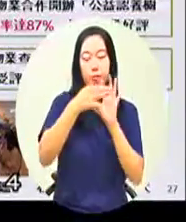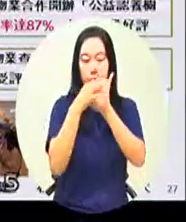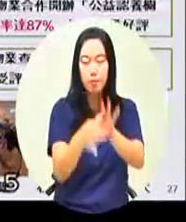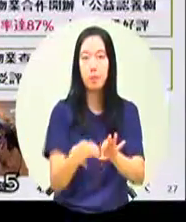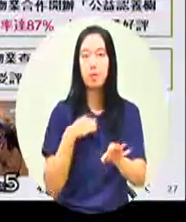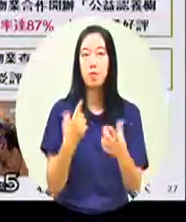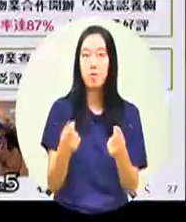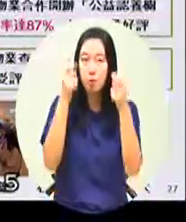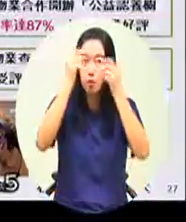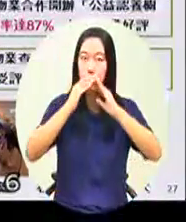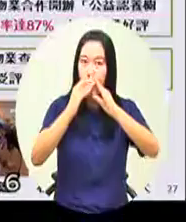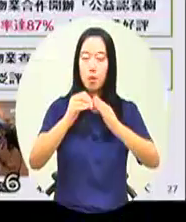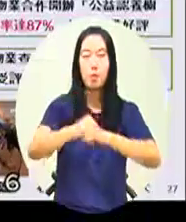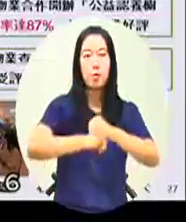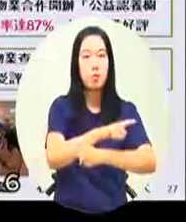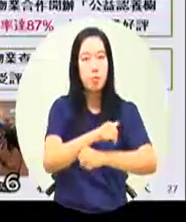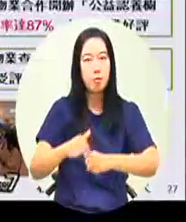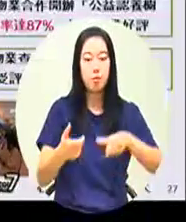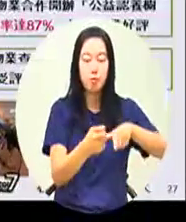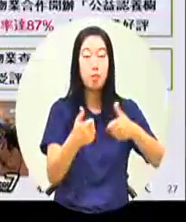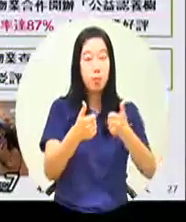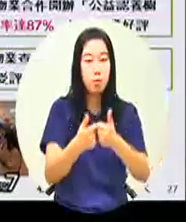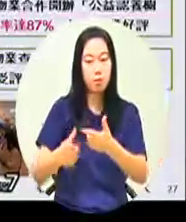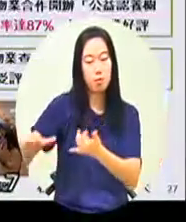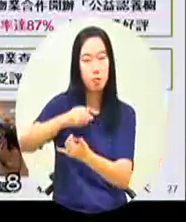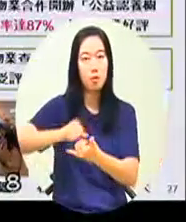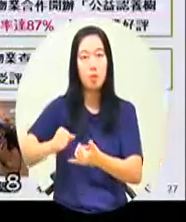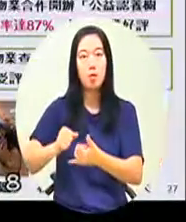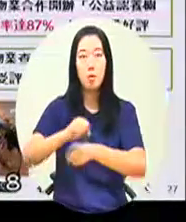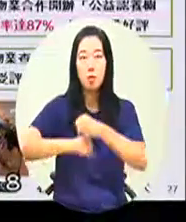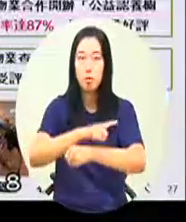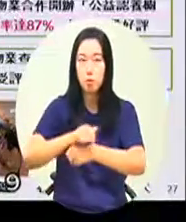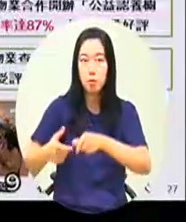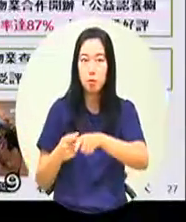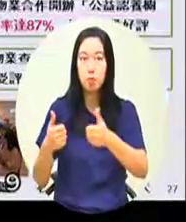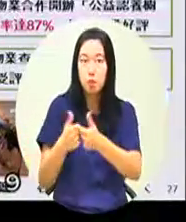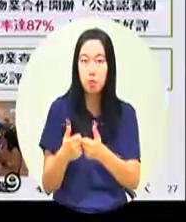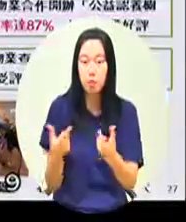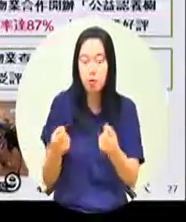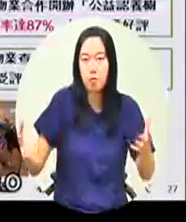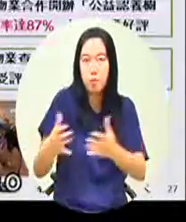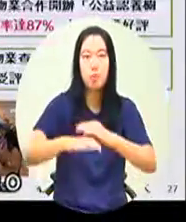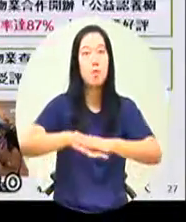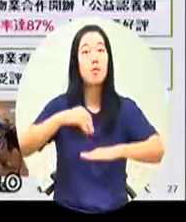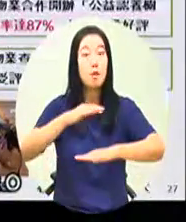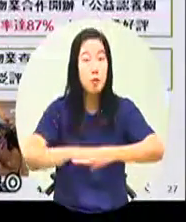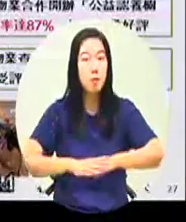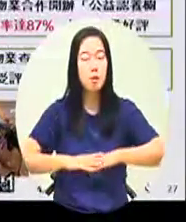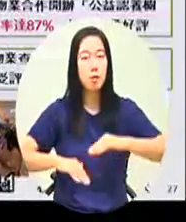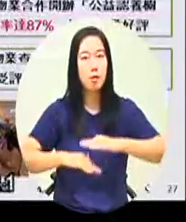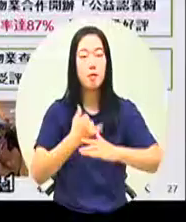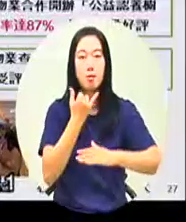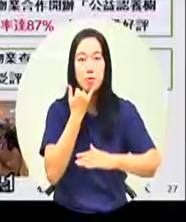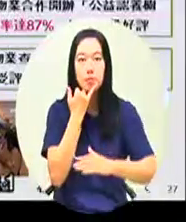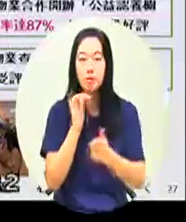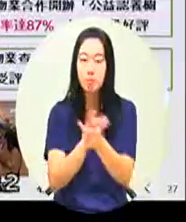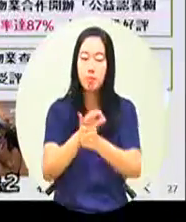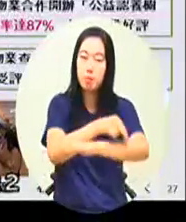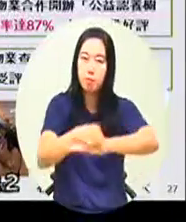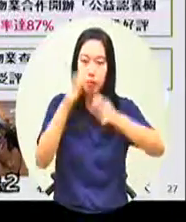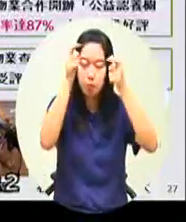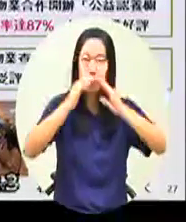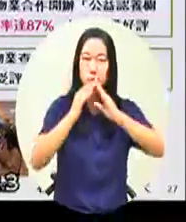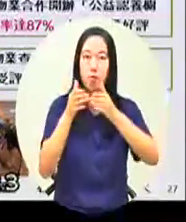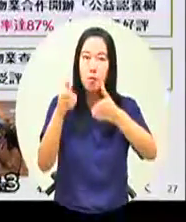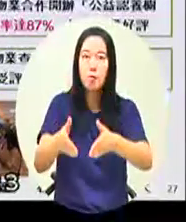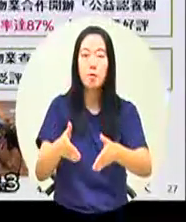的本市的兽医师工会、全国兽医师工会以及我们宠物工会的大家来一起合作呢，来打造高雄市变成